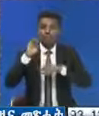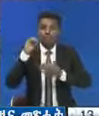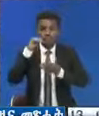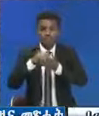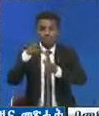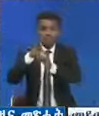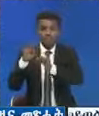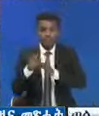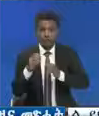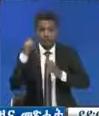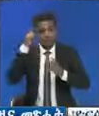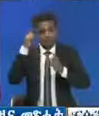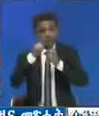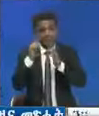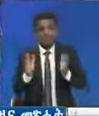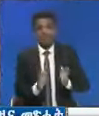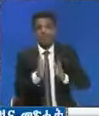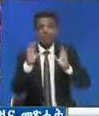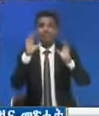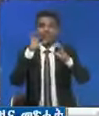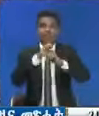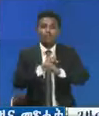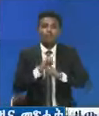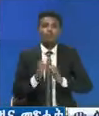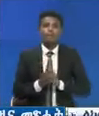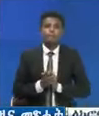ለማሰራጨት ቅድመ ዝግጅት ተጠናቋል።